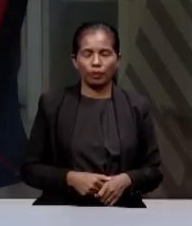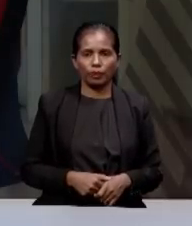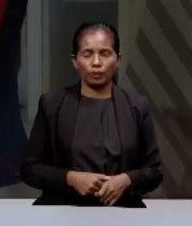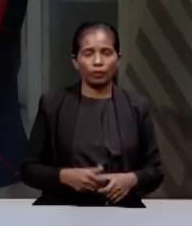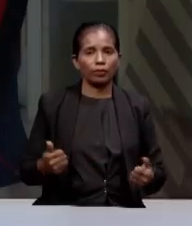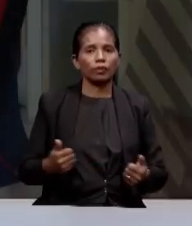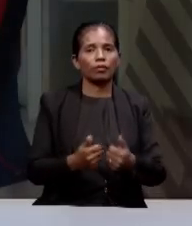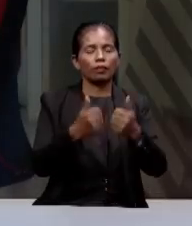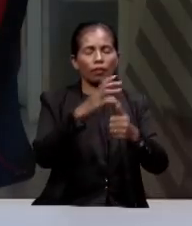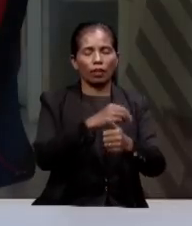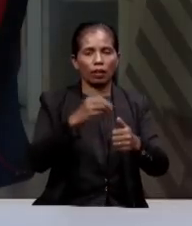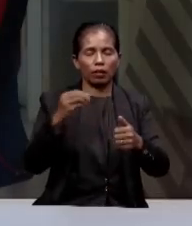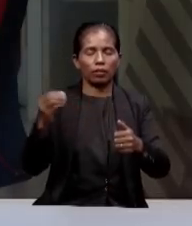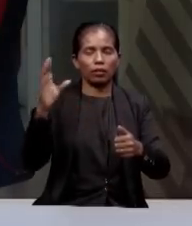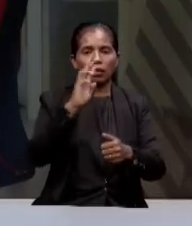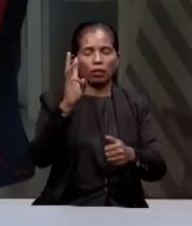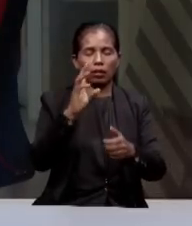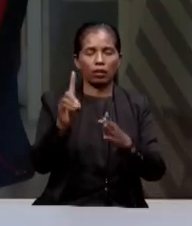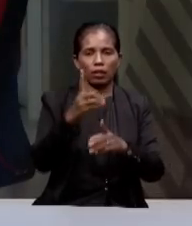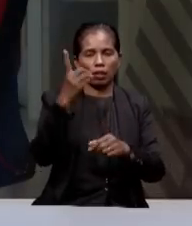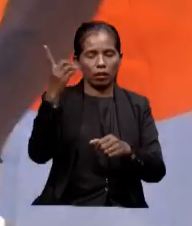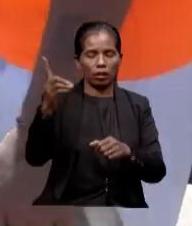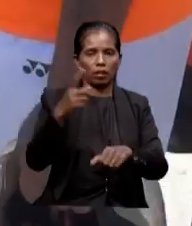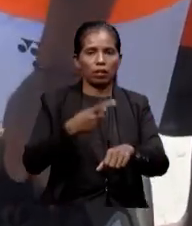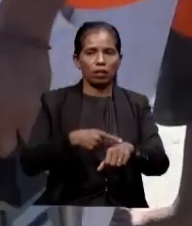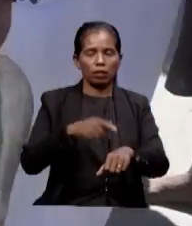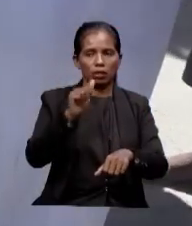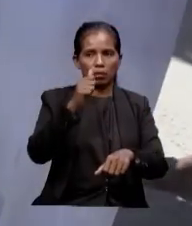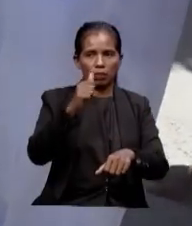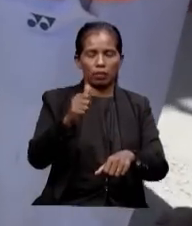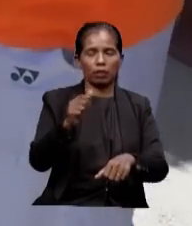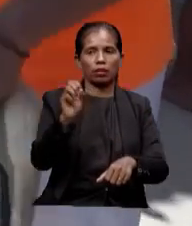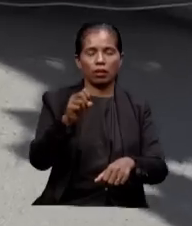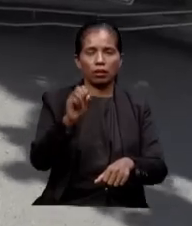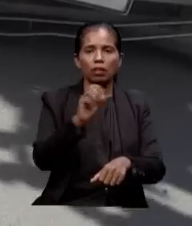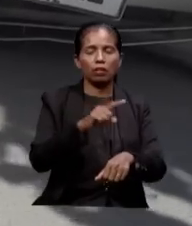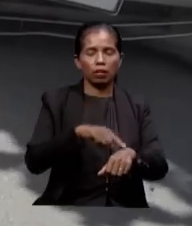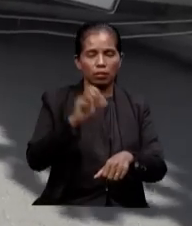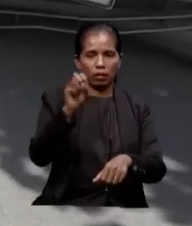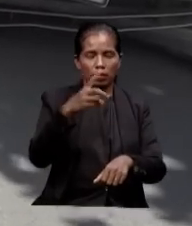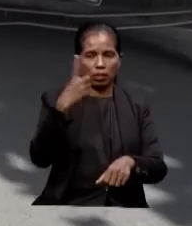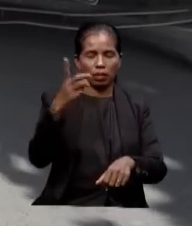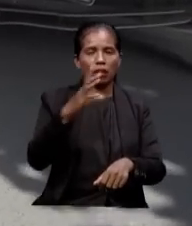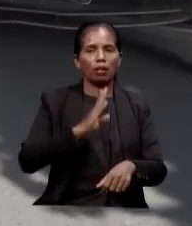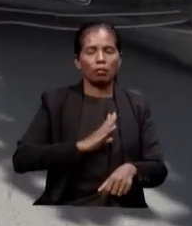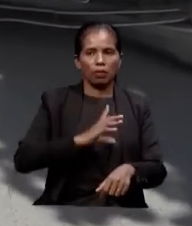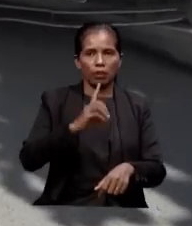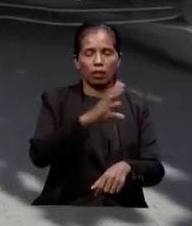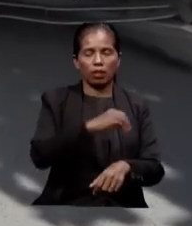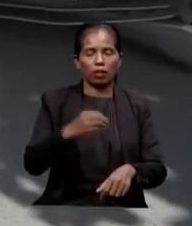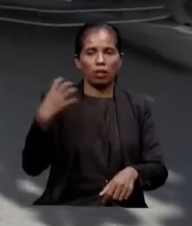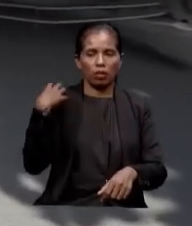Asidente trafiko ne akontesi ha kuarta dader mais ou menos tuku sanulo resing ido ha balun iha dirasang baru pite ide fisu